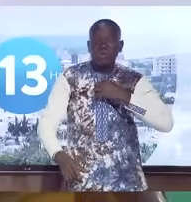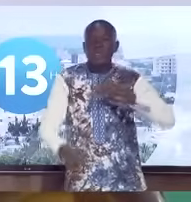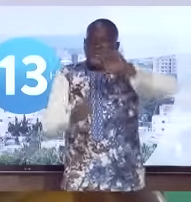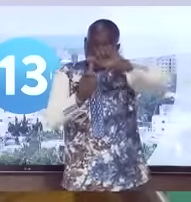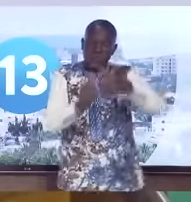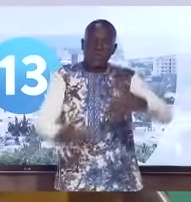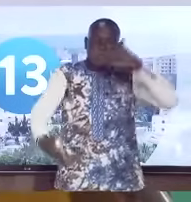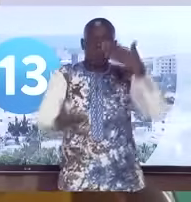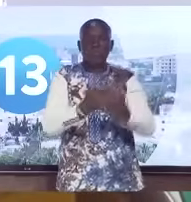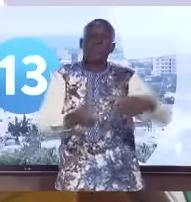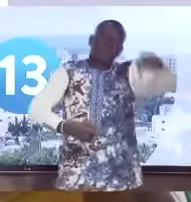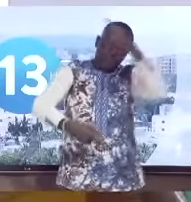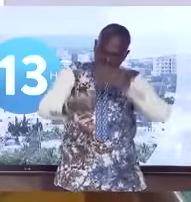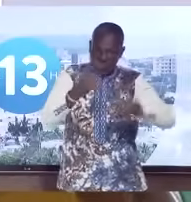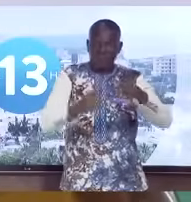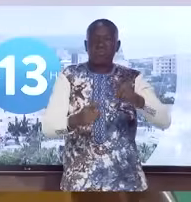retour chez lui.